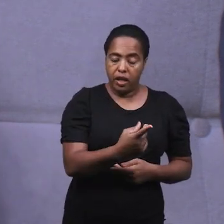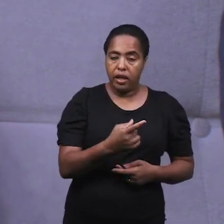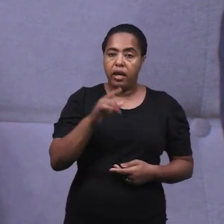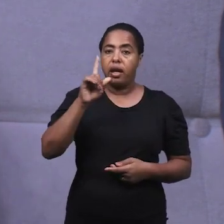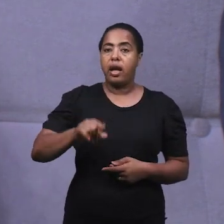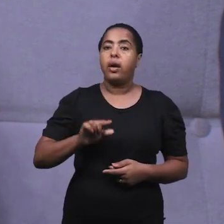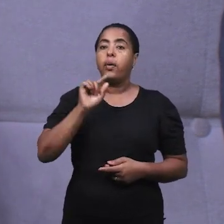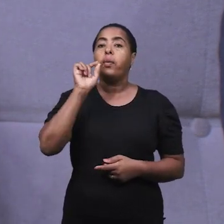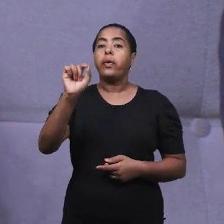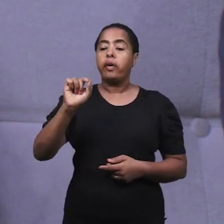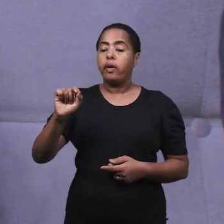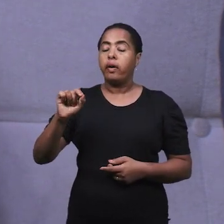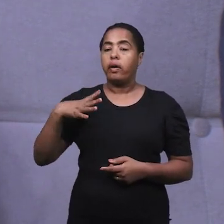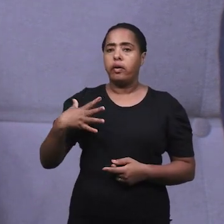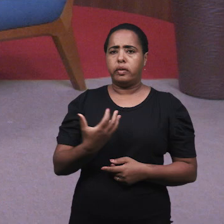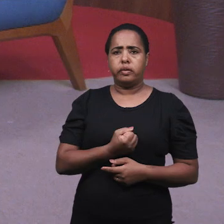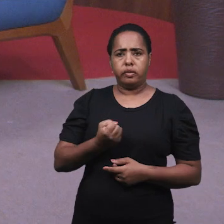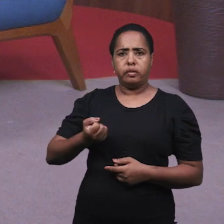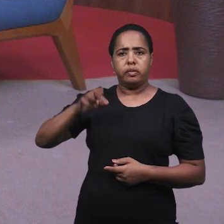le salut en Jésus.